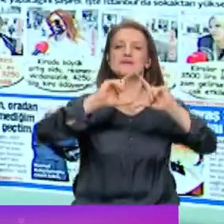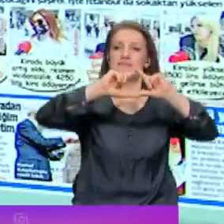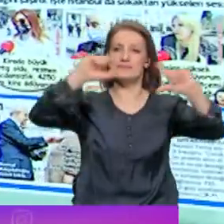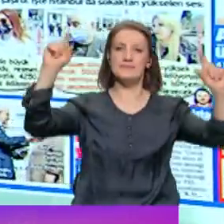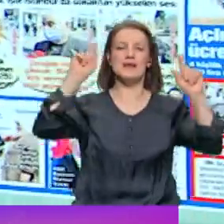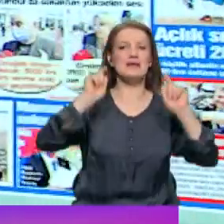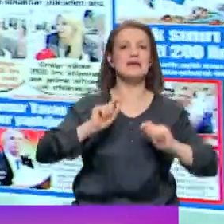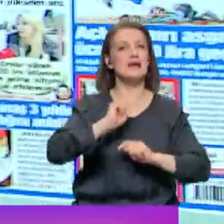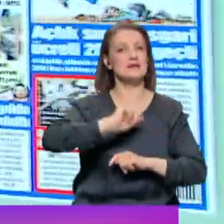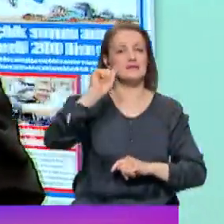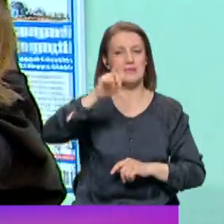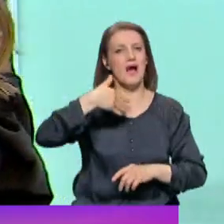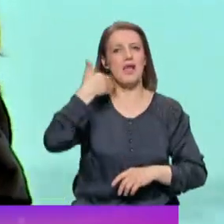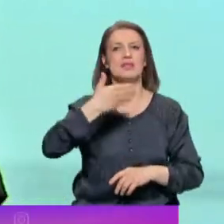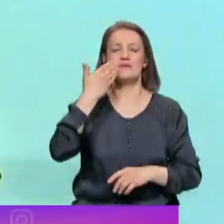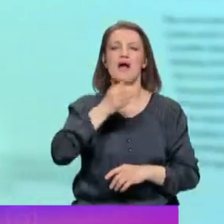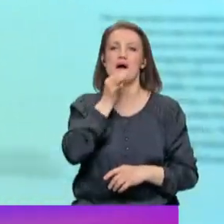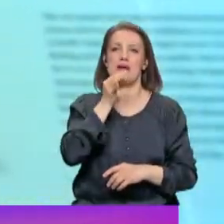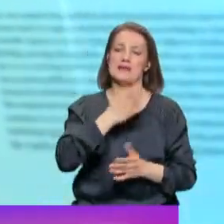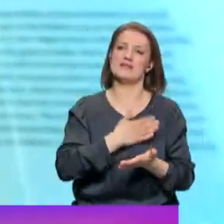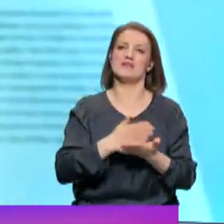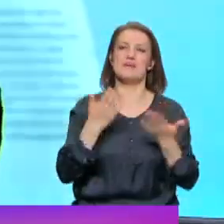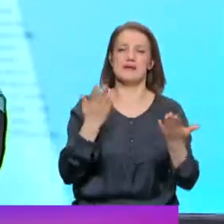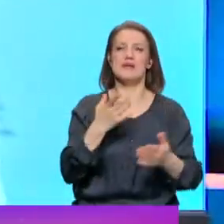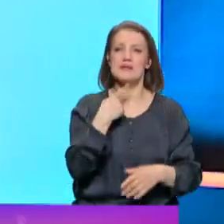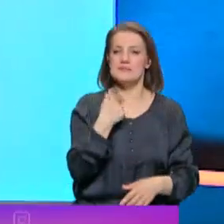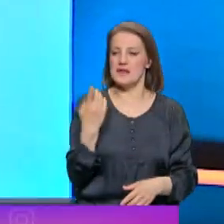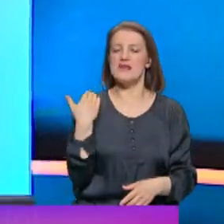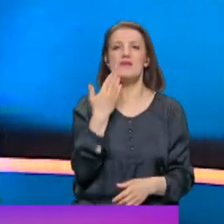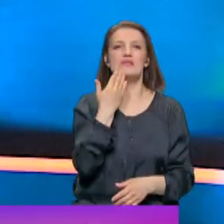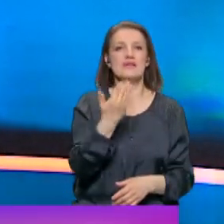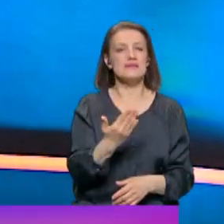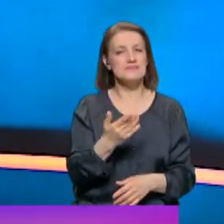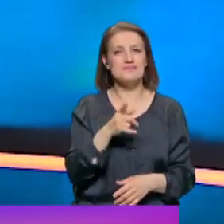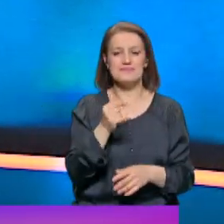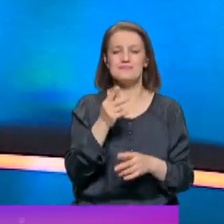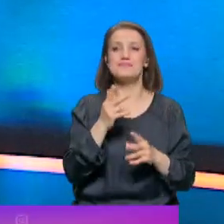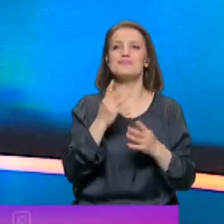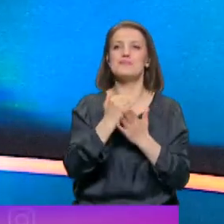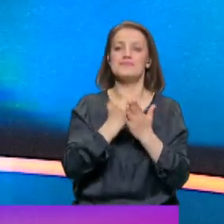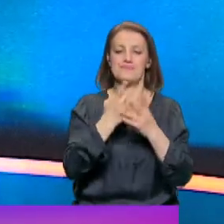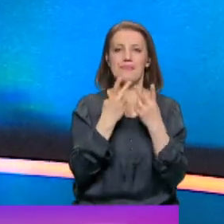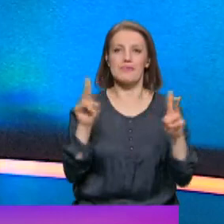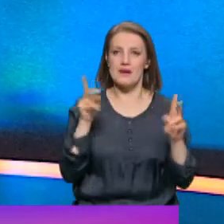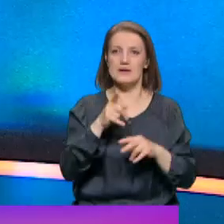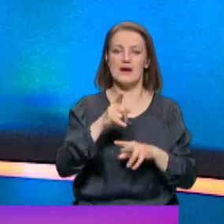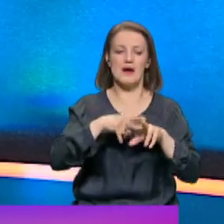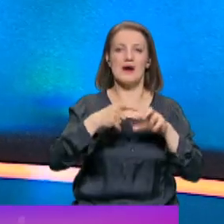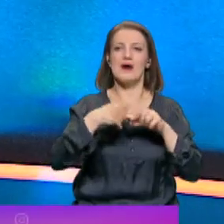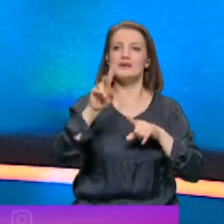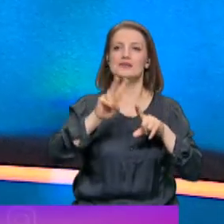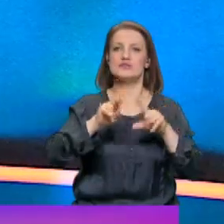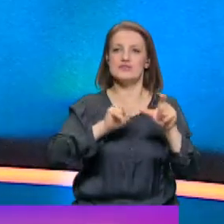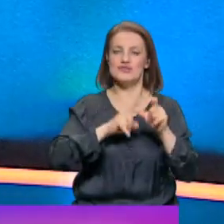çektiğimizi size anlatan haberle devam edelim. Dedim ya az evvel programın açılışını yaparken Arınç yine arınçlığını